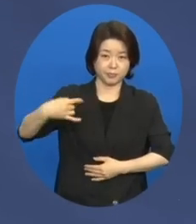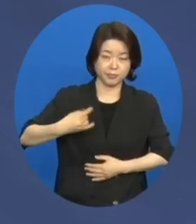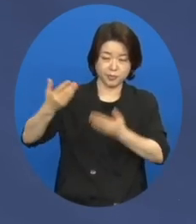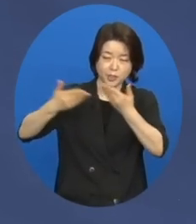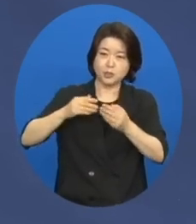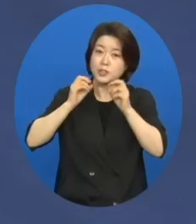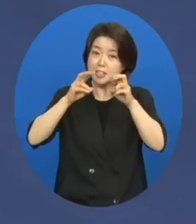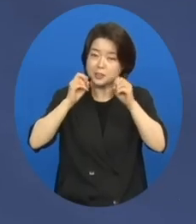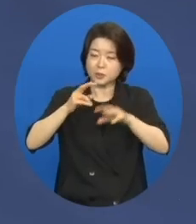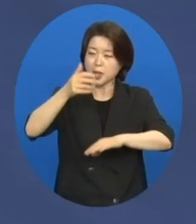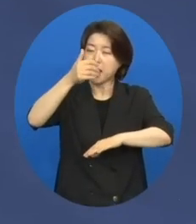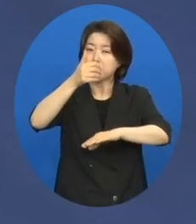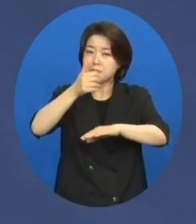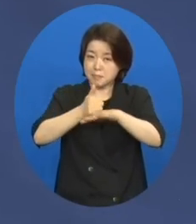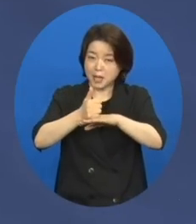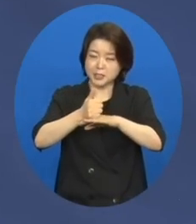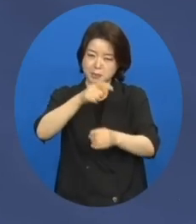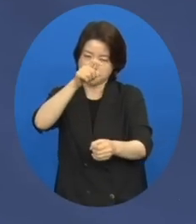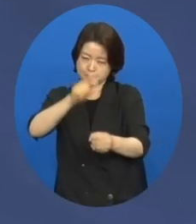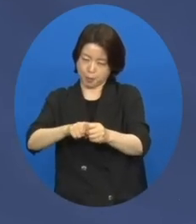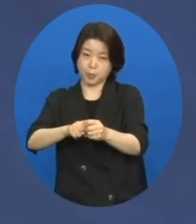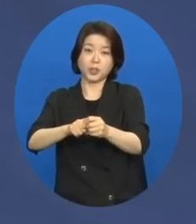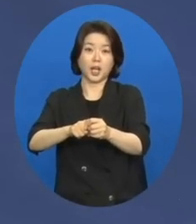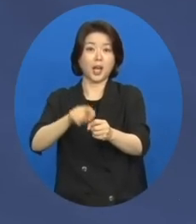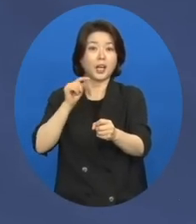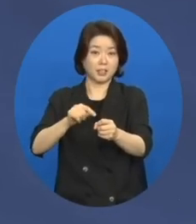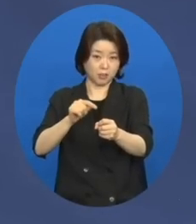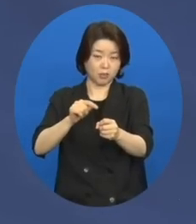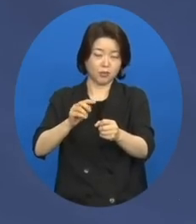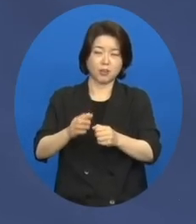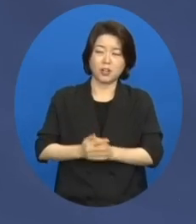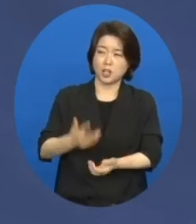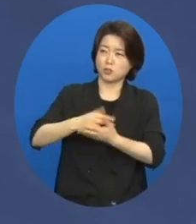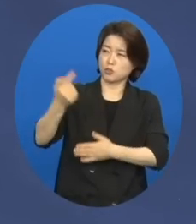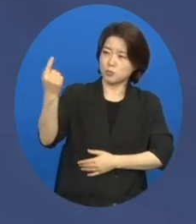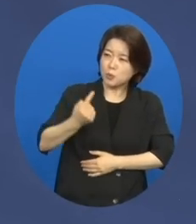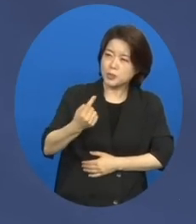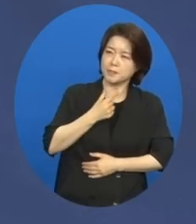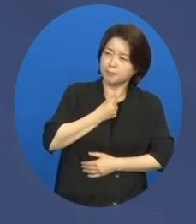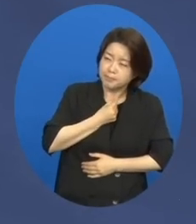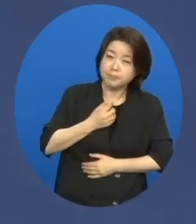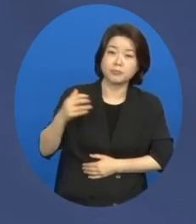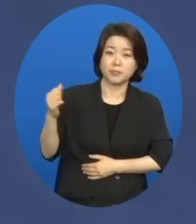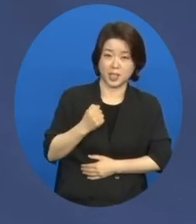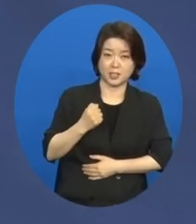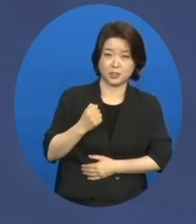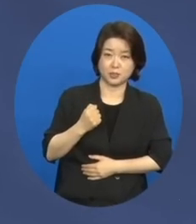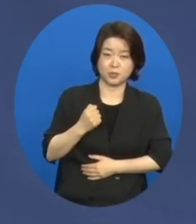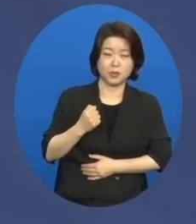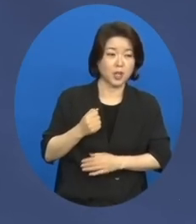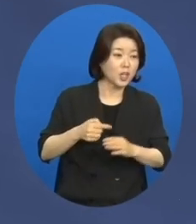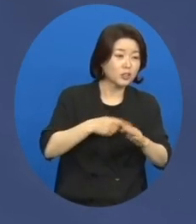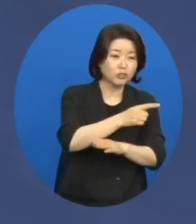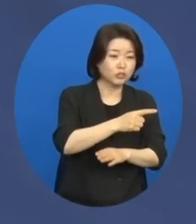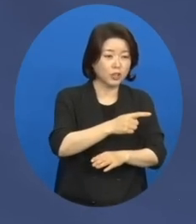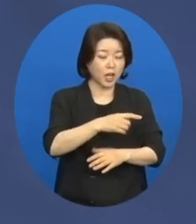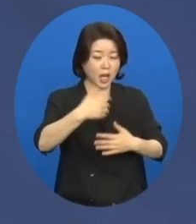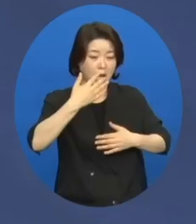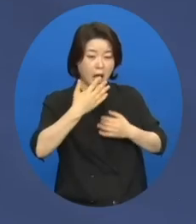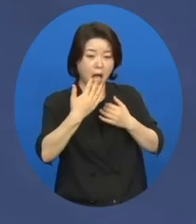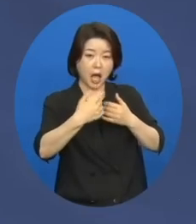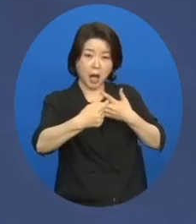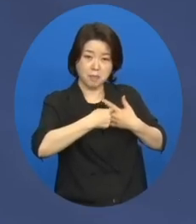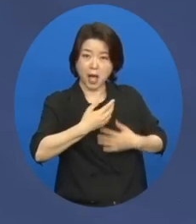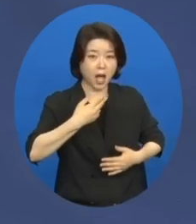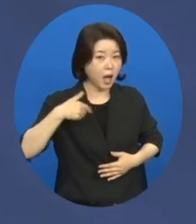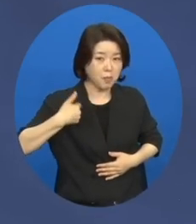선교가 마지막 목표다. 그래서 주님 오시는 이 소망을 가지고 다른 누가 안 알아줘도, 그리고